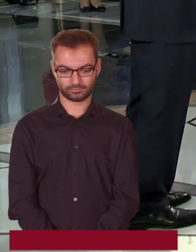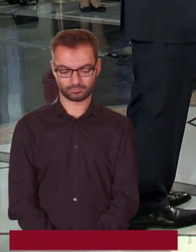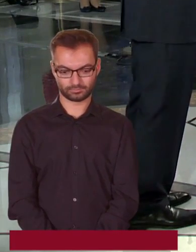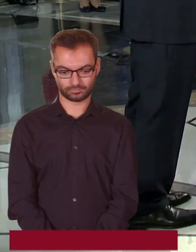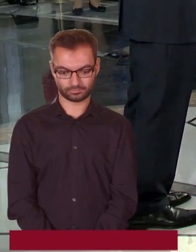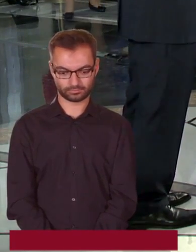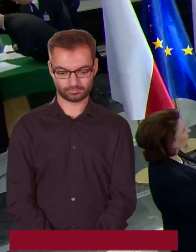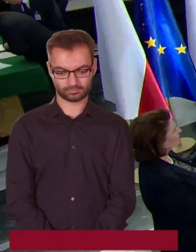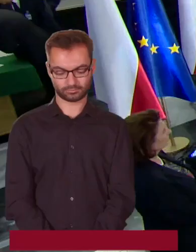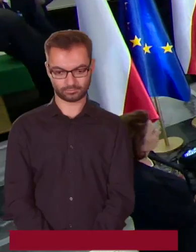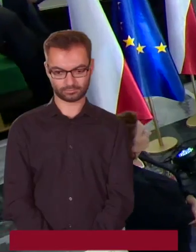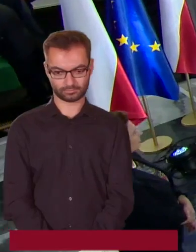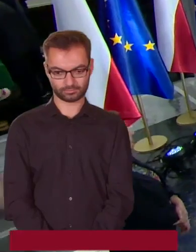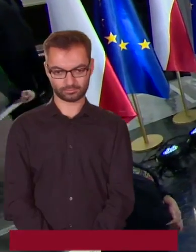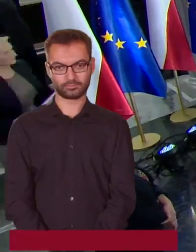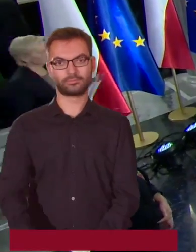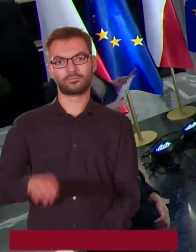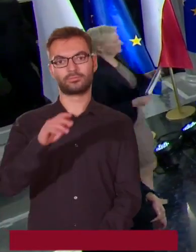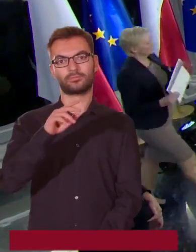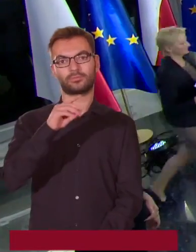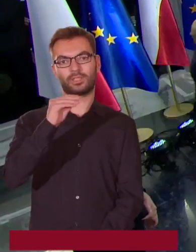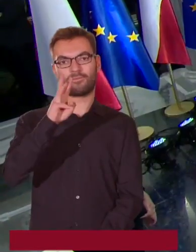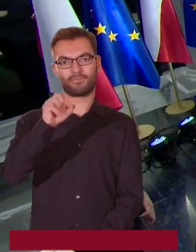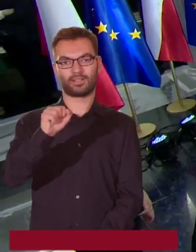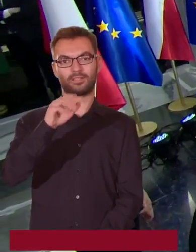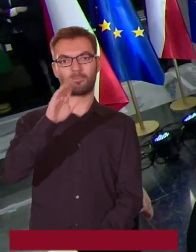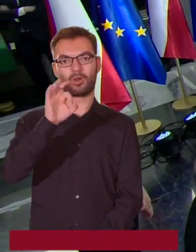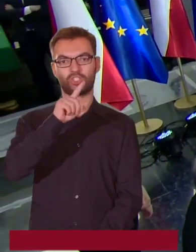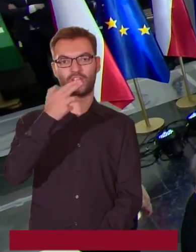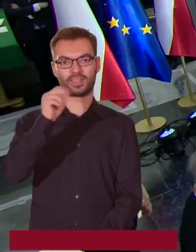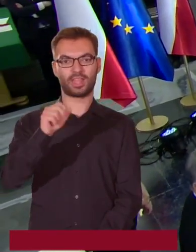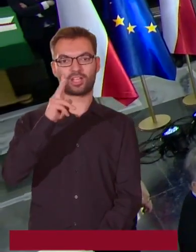Poproszę panią Ewę Bożenę Kopacz.